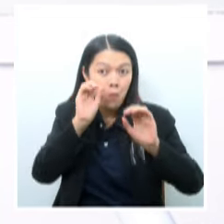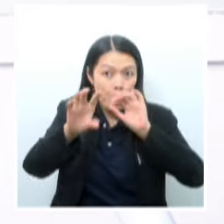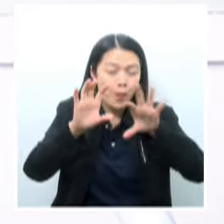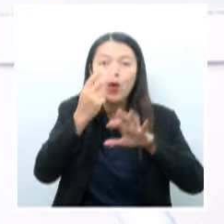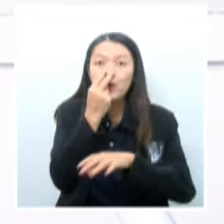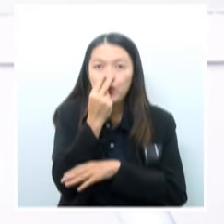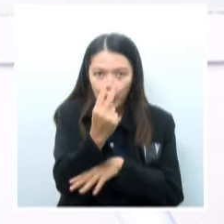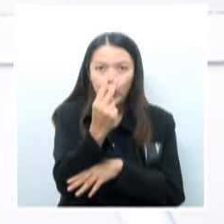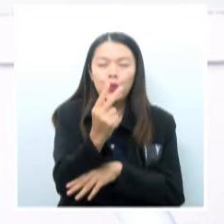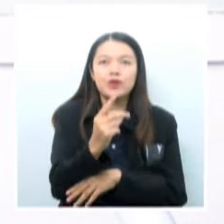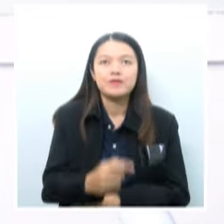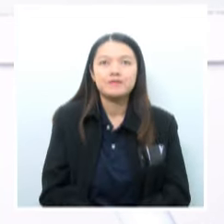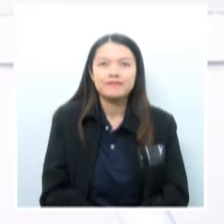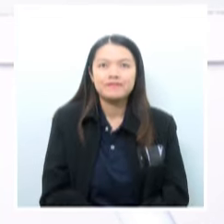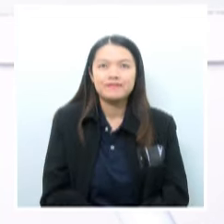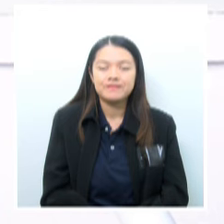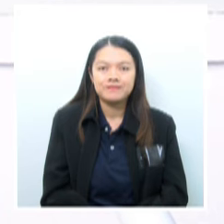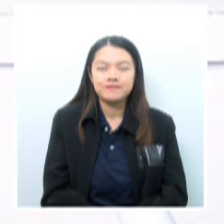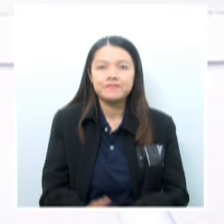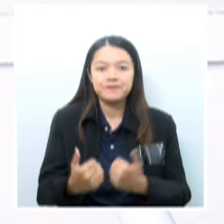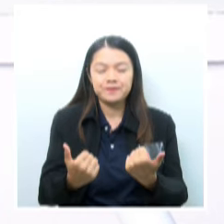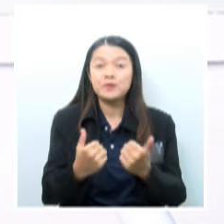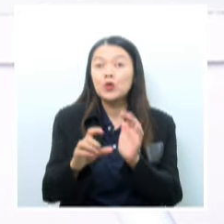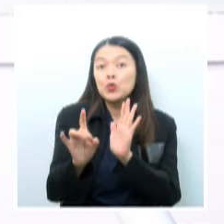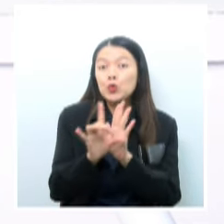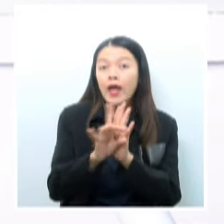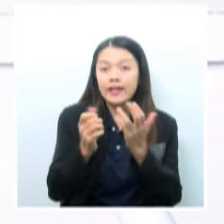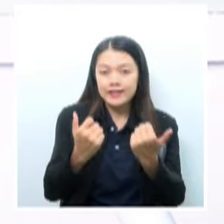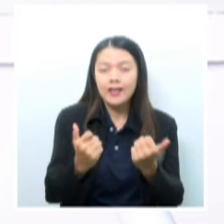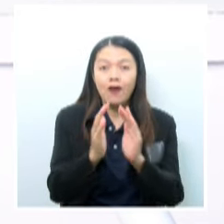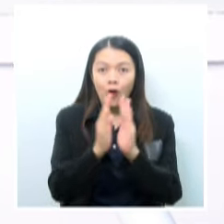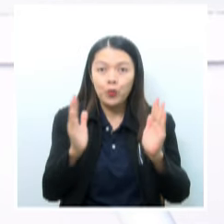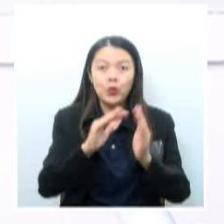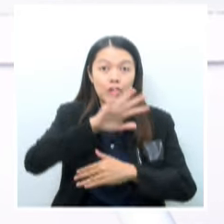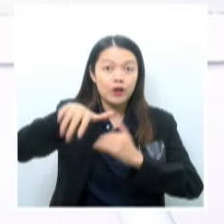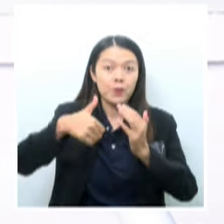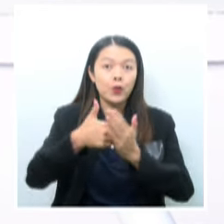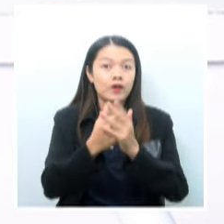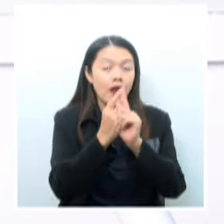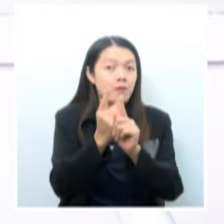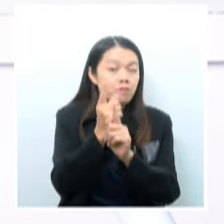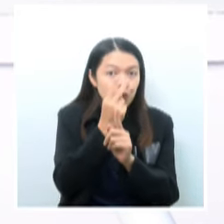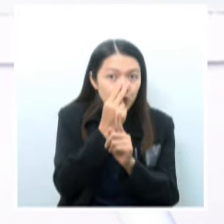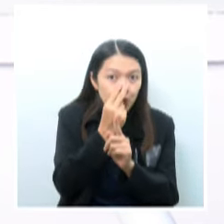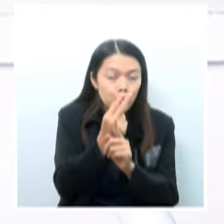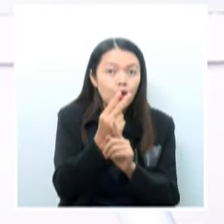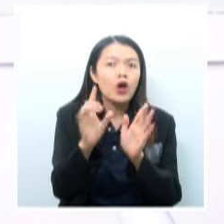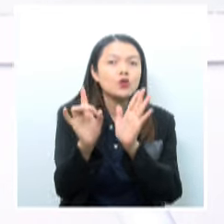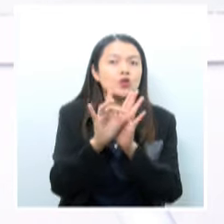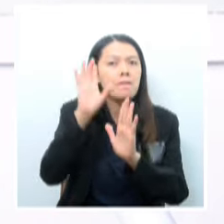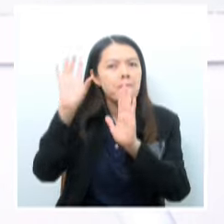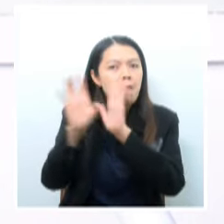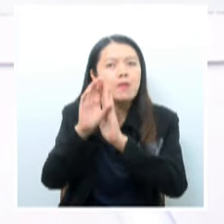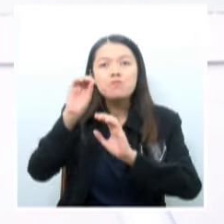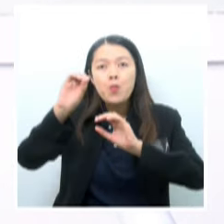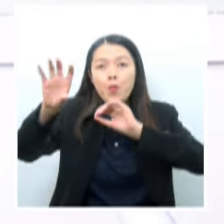ำเสนอให้กับทุกท่านได้รับชมกันด้วยค่ะมาจนถึงช่วงสุดท้ายของรายการแล้วขอบคุณทุกท่านสำหรับการติดตามรับชมนะคะเดี๋ยวเราไปส่งท้ายกันกับภาพบรรย